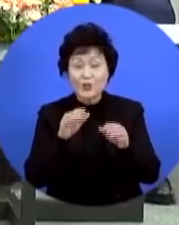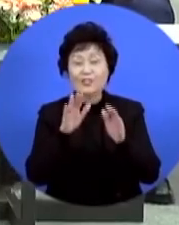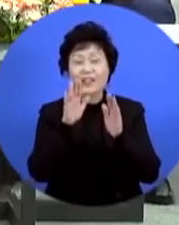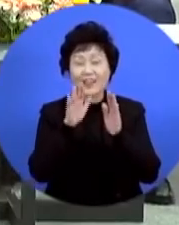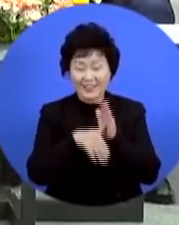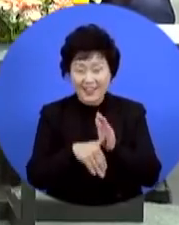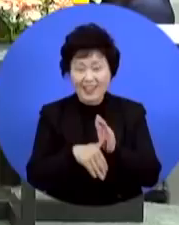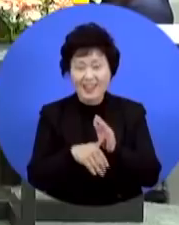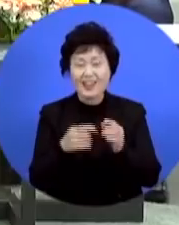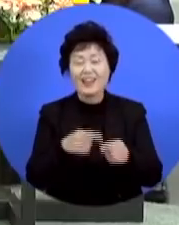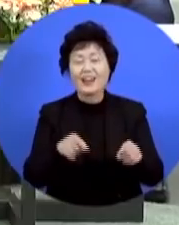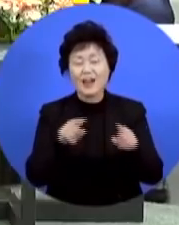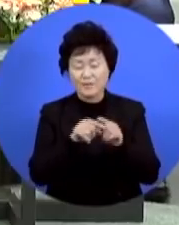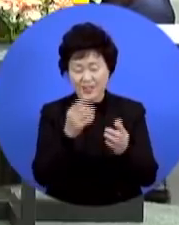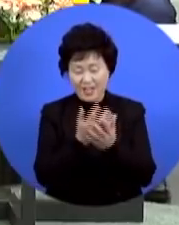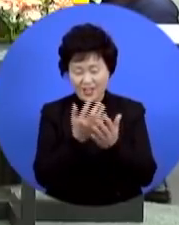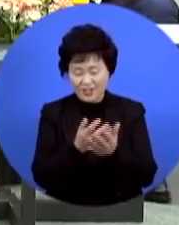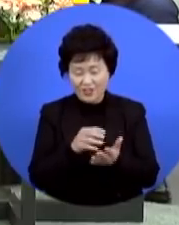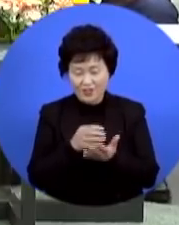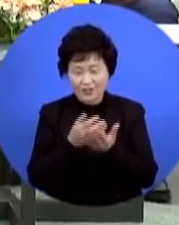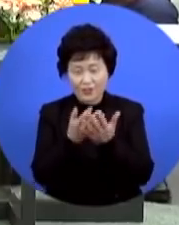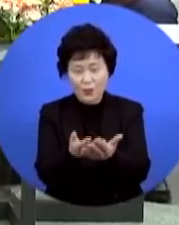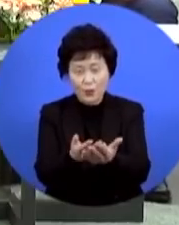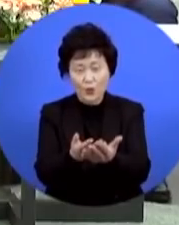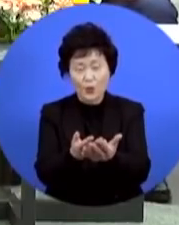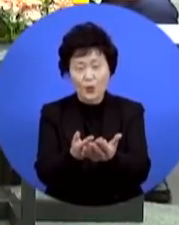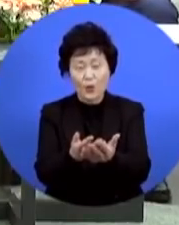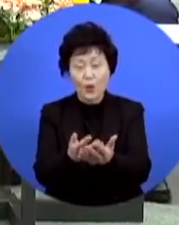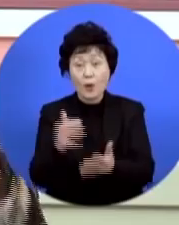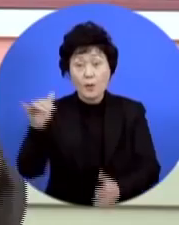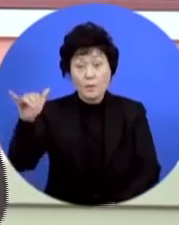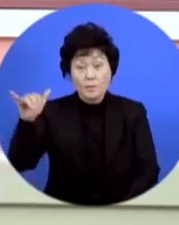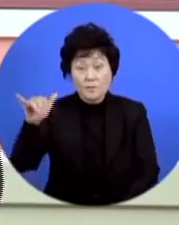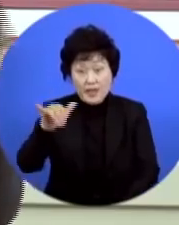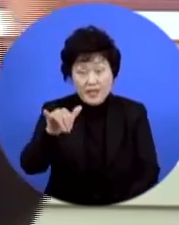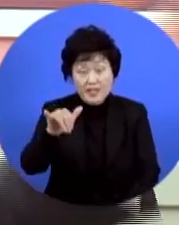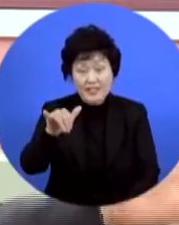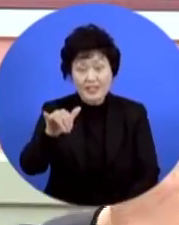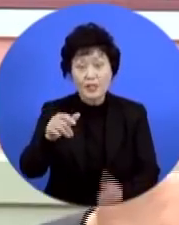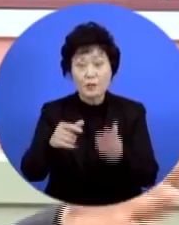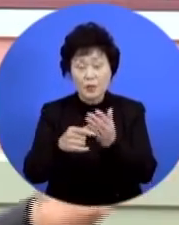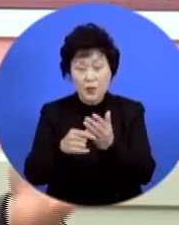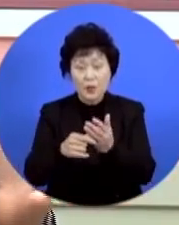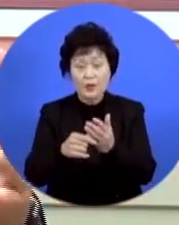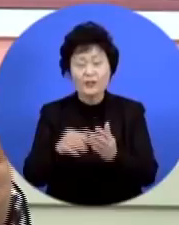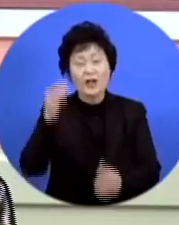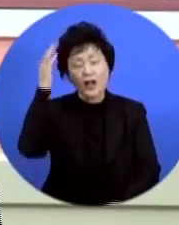해가지고 사이드로 서류를 넣어가지고 그래요. 그래서 비행기 표만 내면 한국